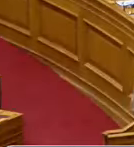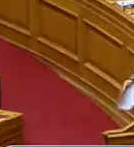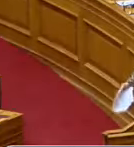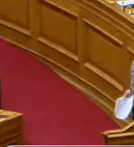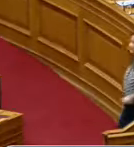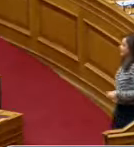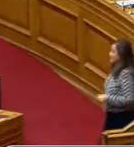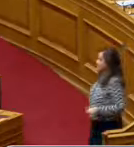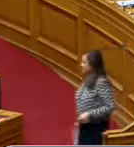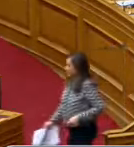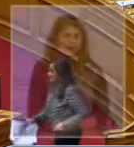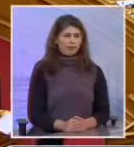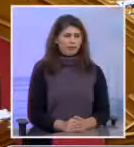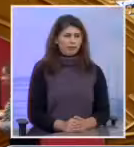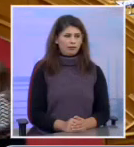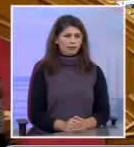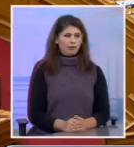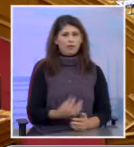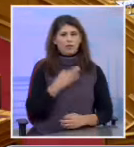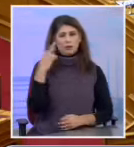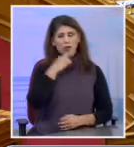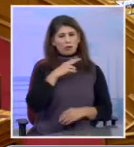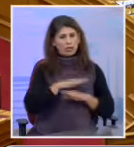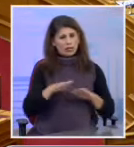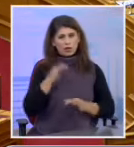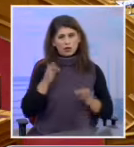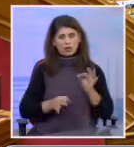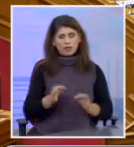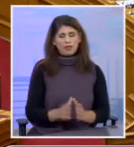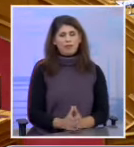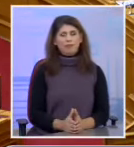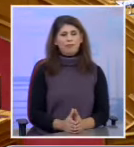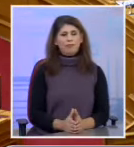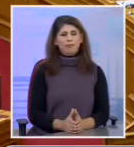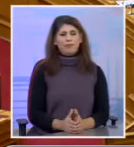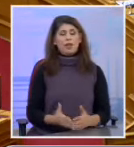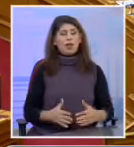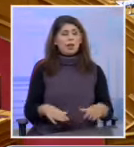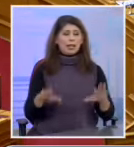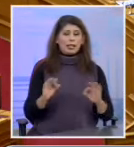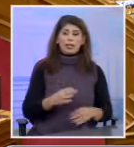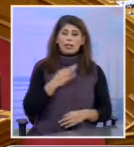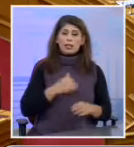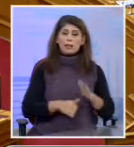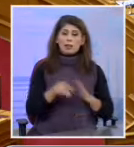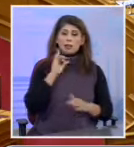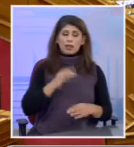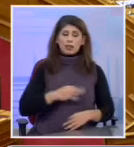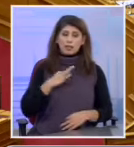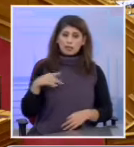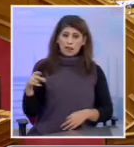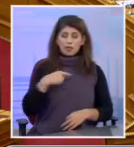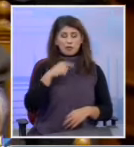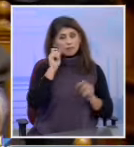Ευχαριστούμε την κυρία Μπακογιάννη. Κύριε Πρωθυπουργέ, για να κλείσετε τη συζήτηση. Καταρχάς, κύριε Πρόεδρε, κυρίες και κύριοι συνάδελφοι, μου κάνει